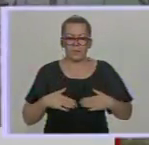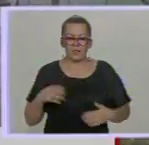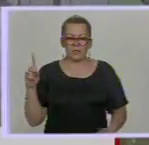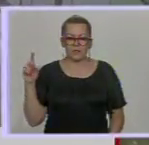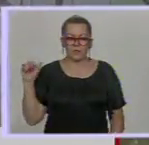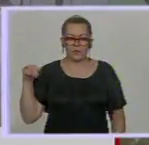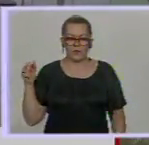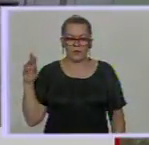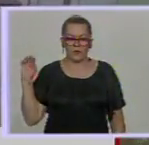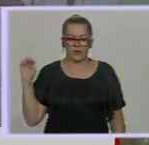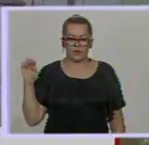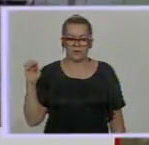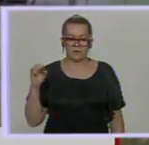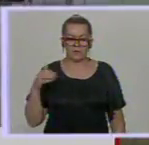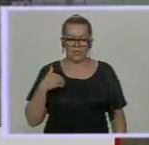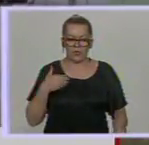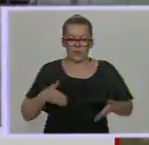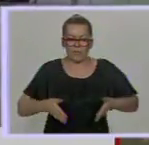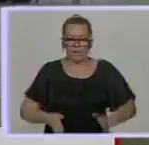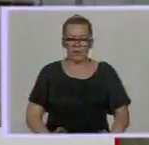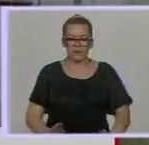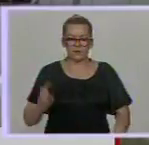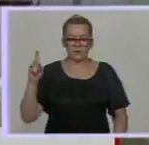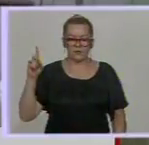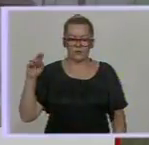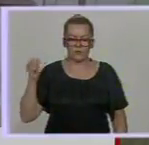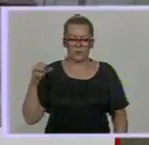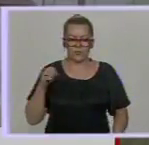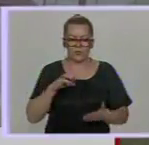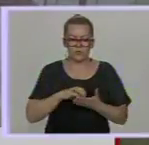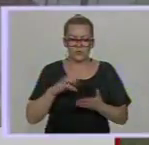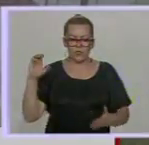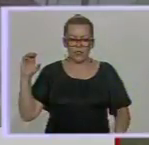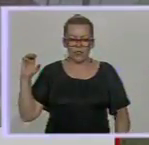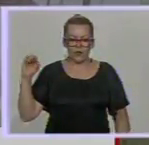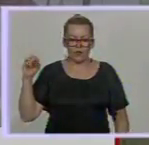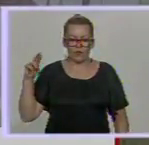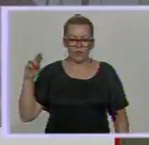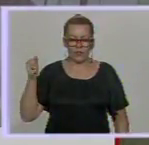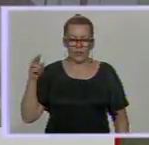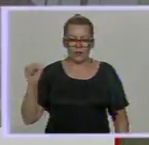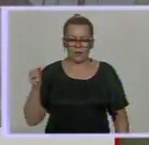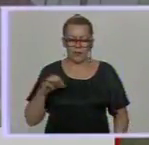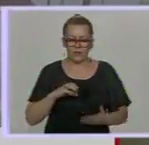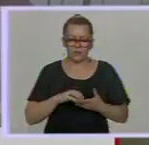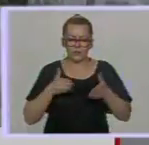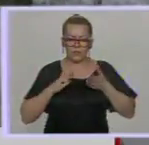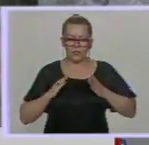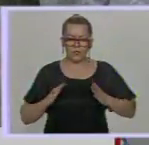Dunăre. Eu m-am născut la Dunăre, în zona Corabia. Zona este